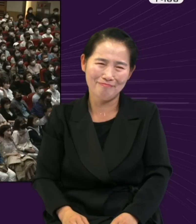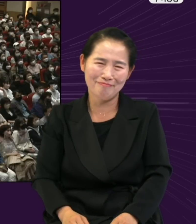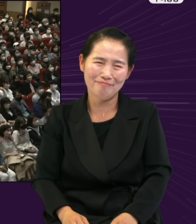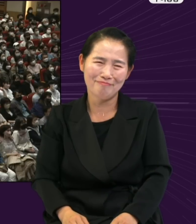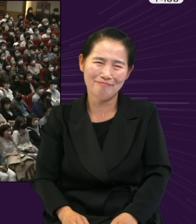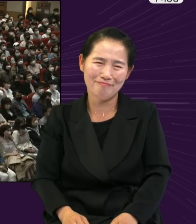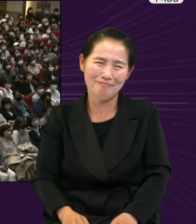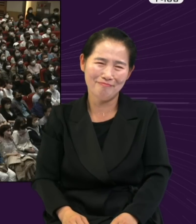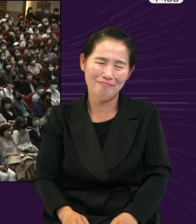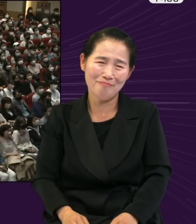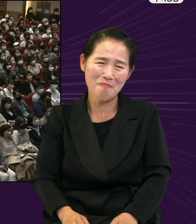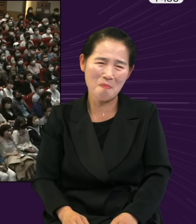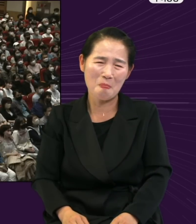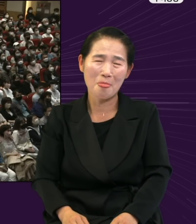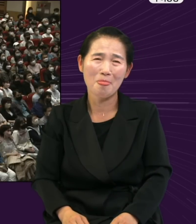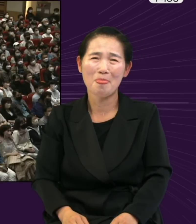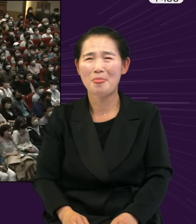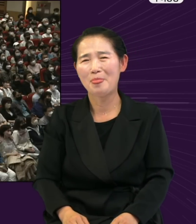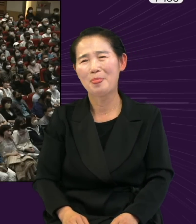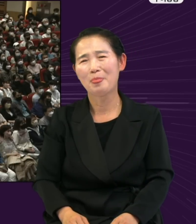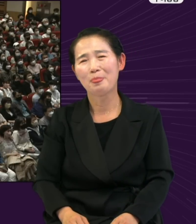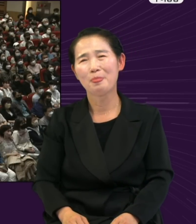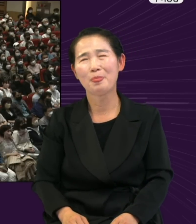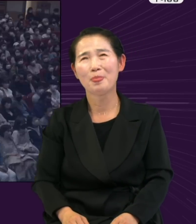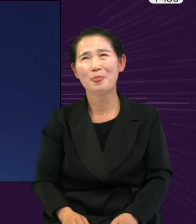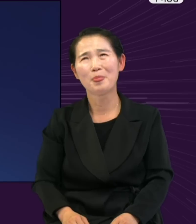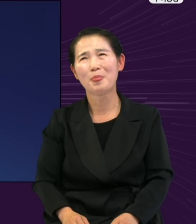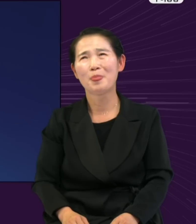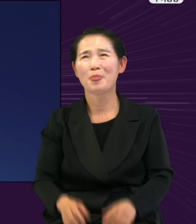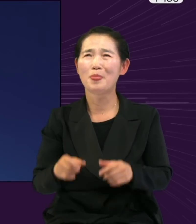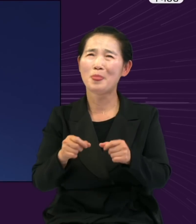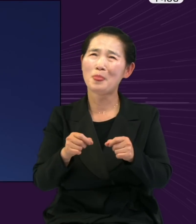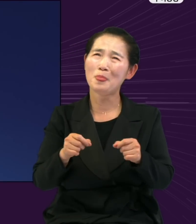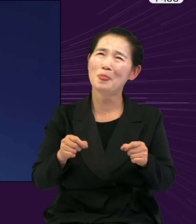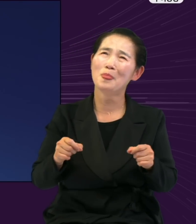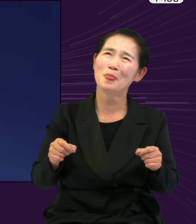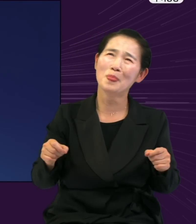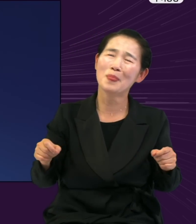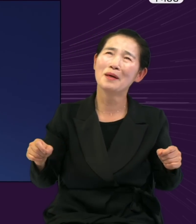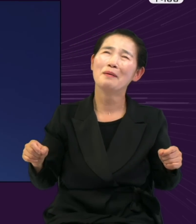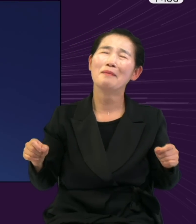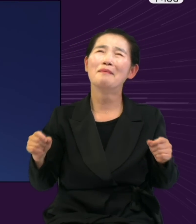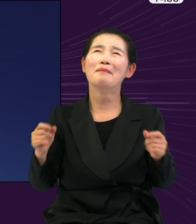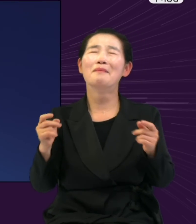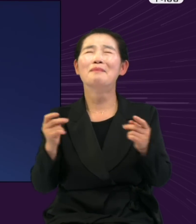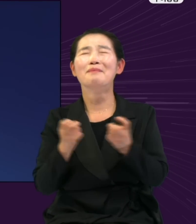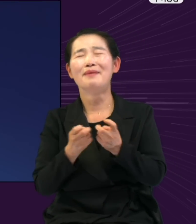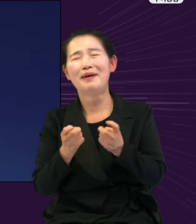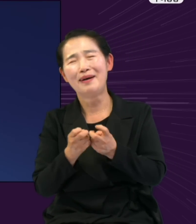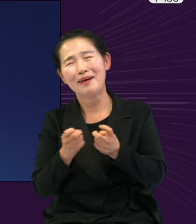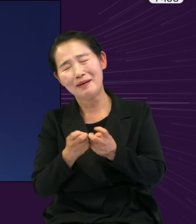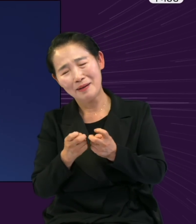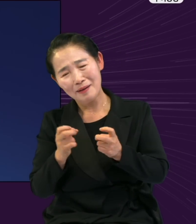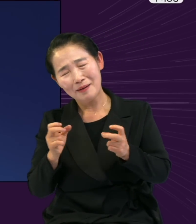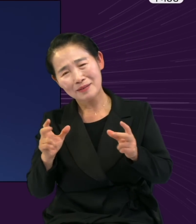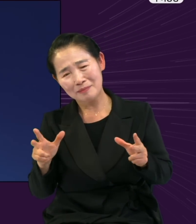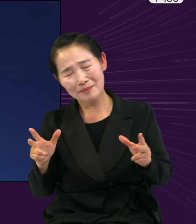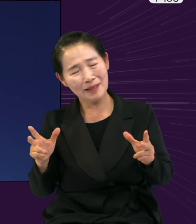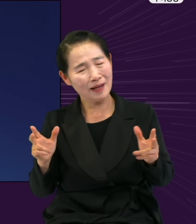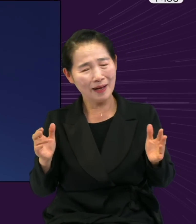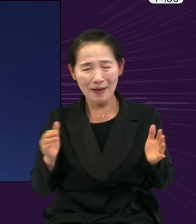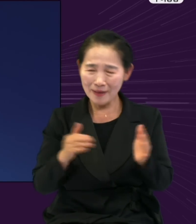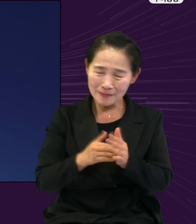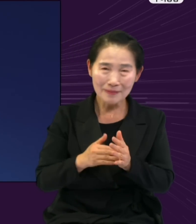막막하시죠? 저도 너무 막막해서 주님께 물었죠. 어떡해요? 그렇게 물었어요. 지금까지 지었는데 몇 년을 더 져야